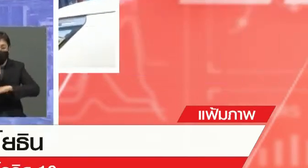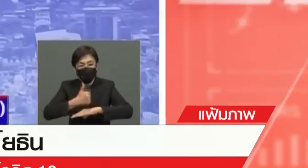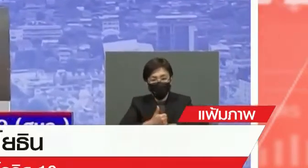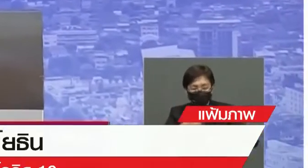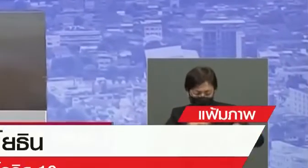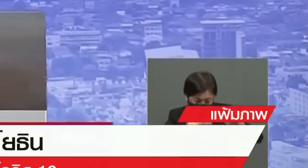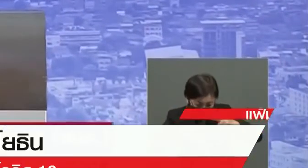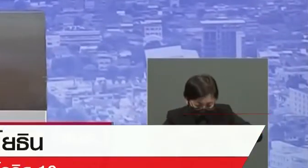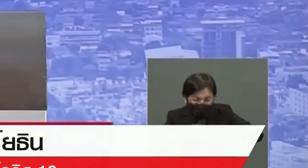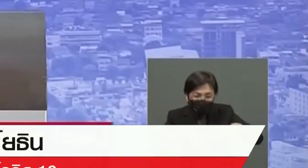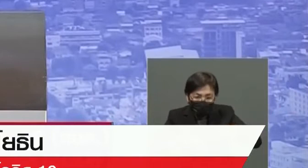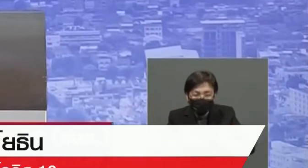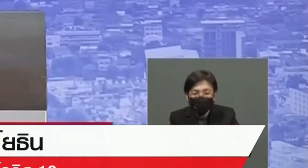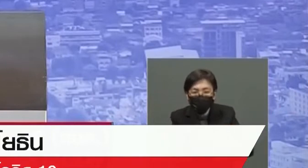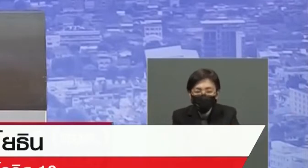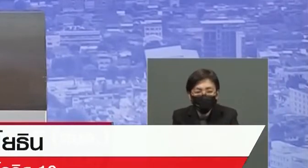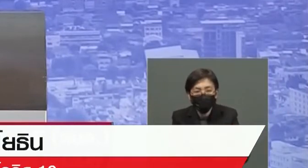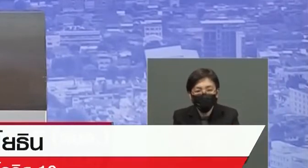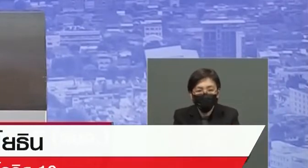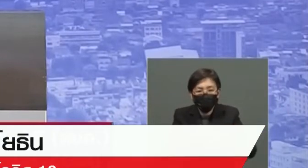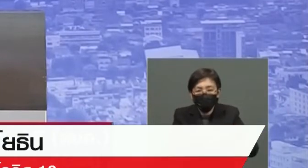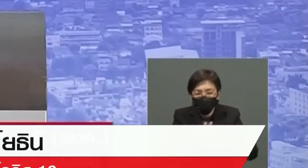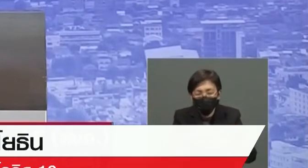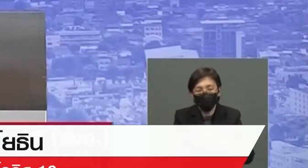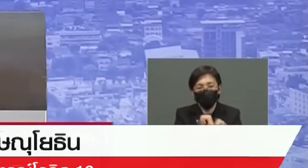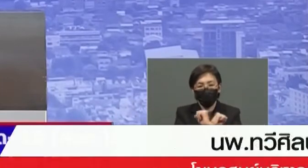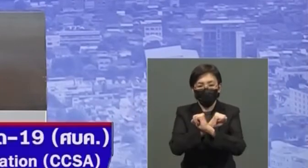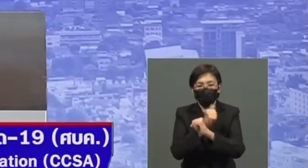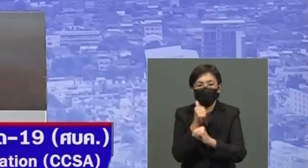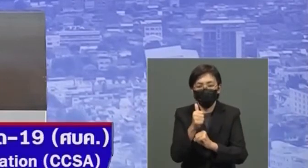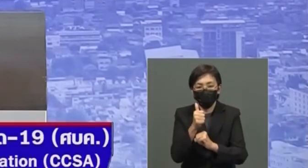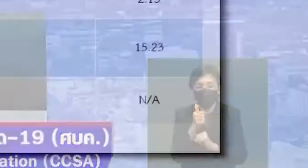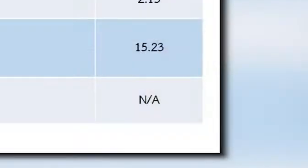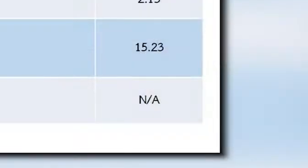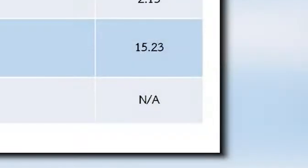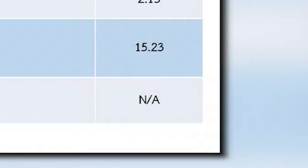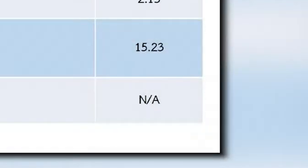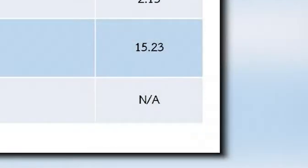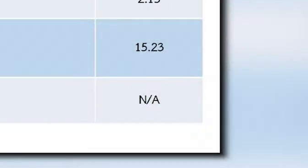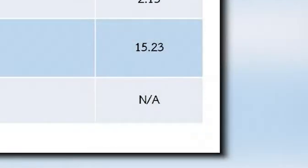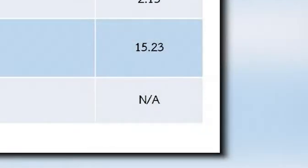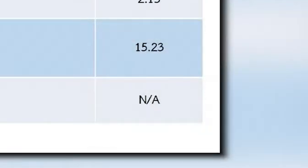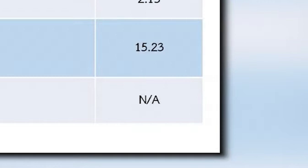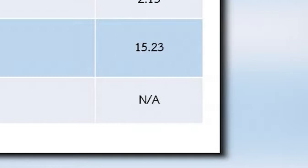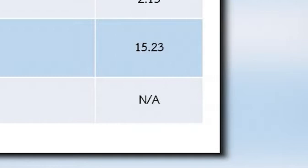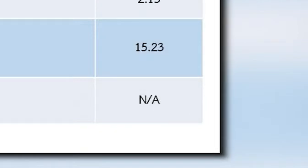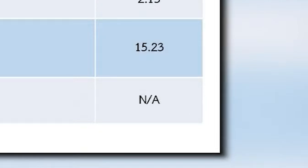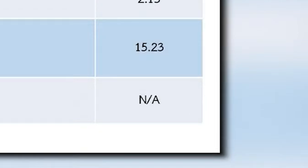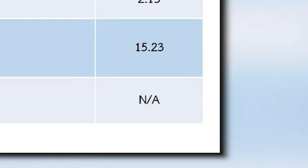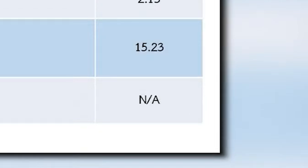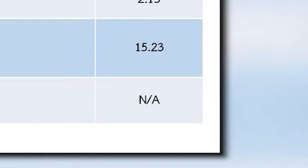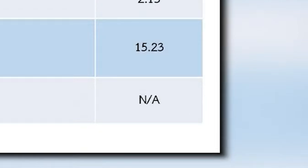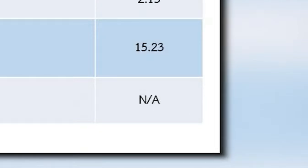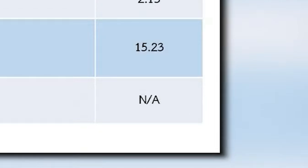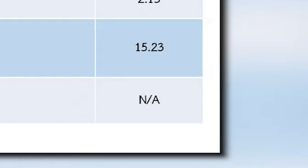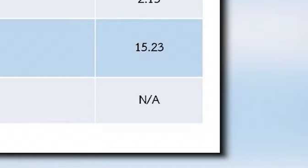ที่จะสอดส่องดูแลแล้วก็ช่วยกันทำให้การป้องกันเชื้อได้ดียิ่งขึ้นโน้ทและนอกจากพลาสเตอร์